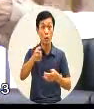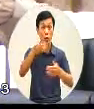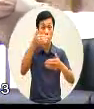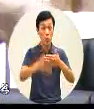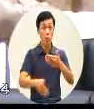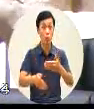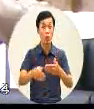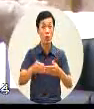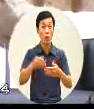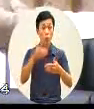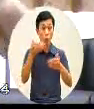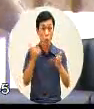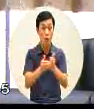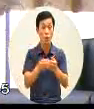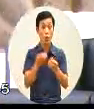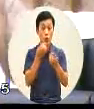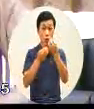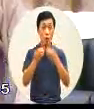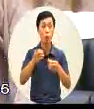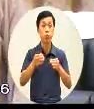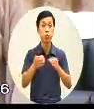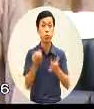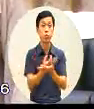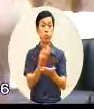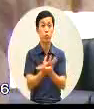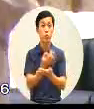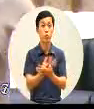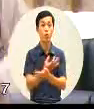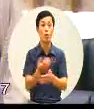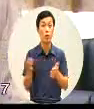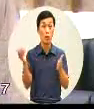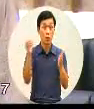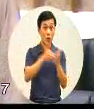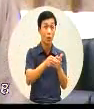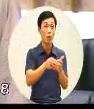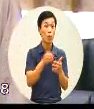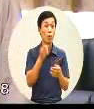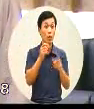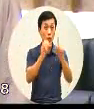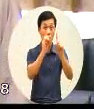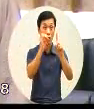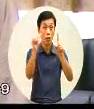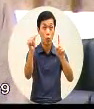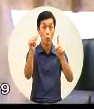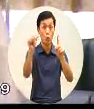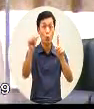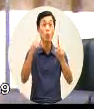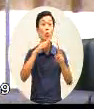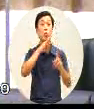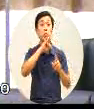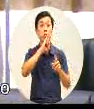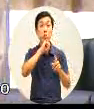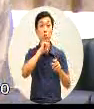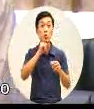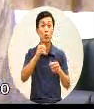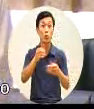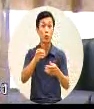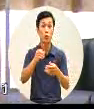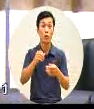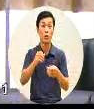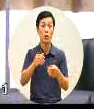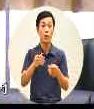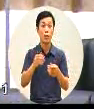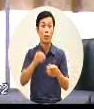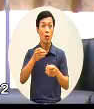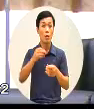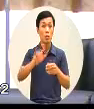像我六十五岁来讲，都爱活到一百零五岁，但系当领三千块呢？这有够无哩的这点吼，迄、